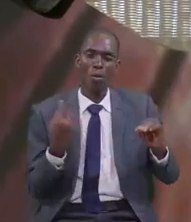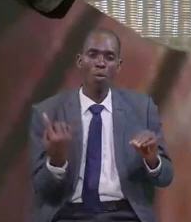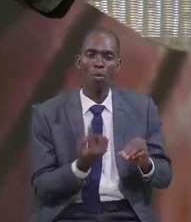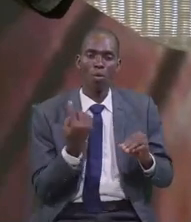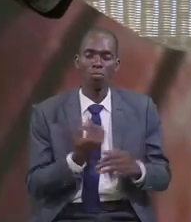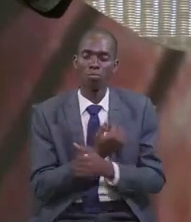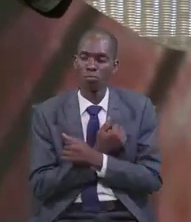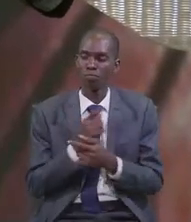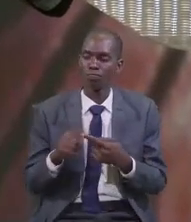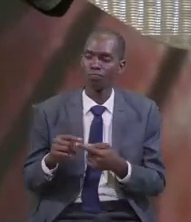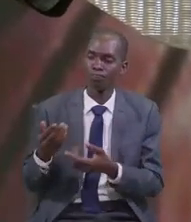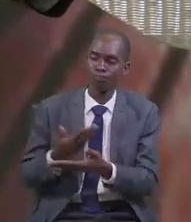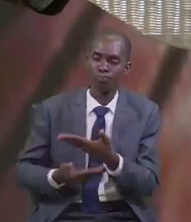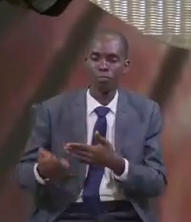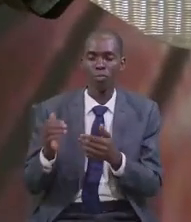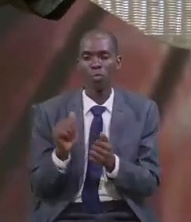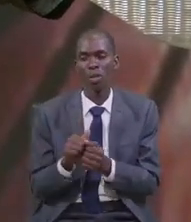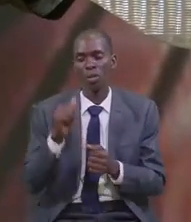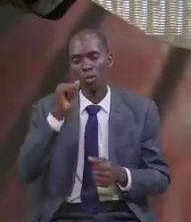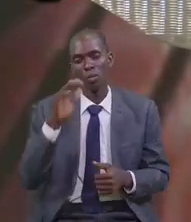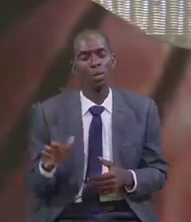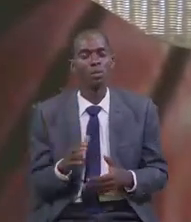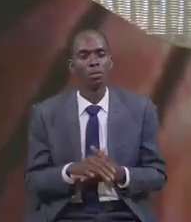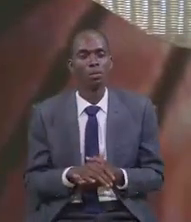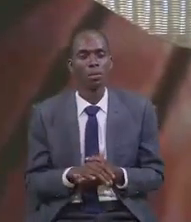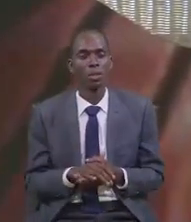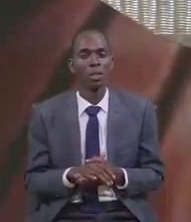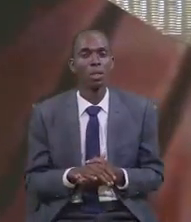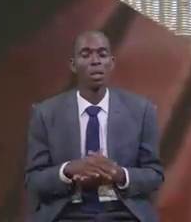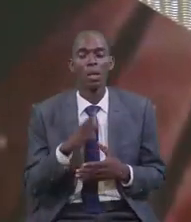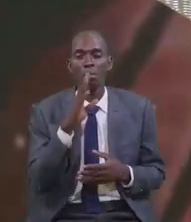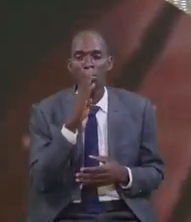d'une femme, une femme très proche d'un homme.